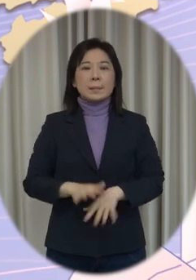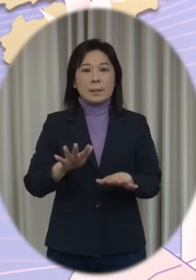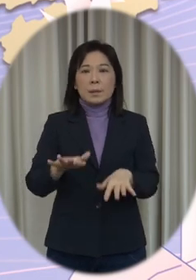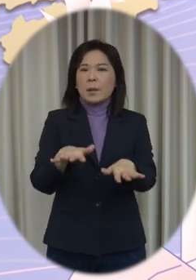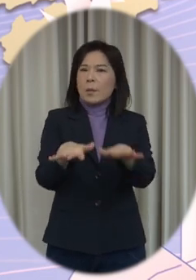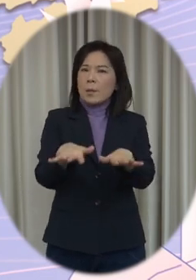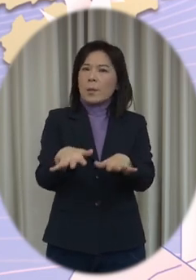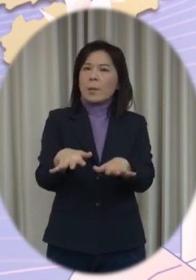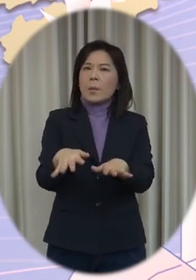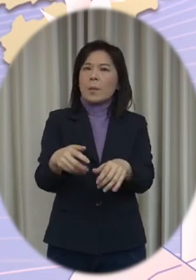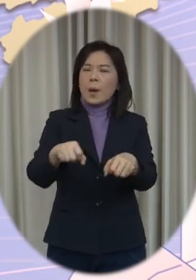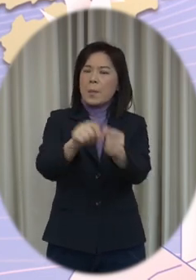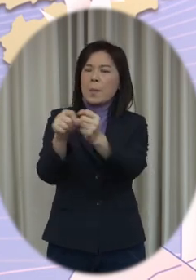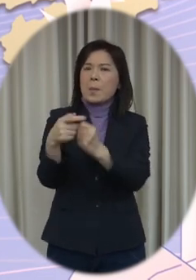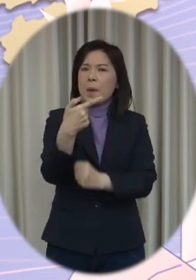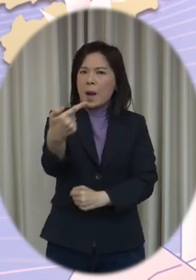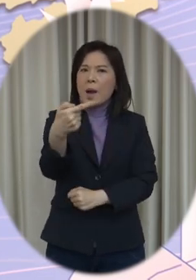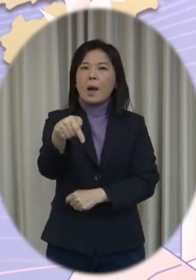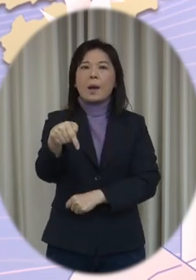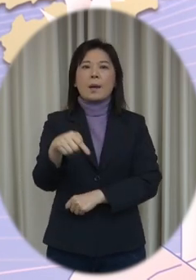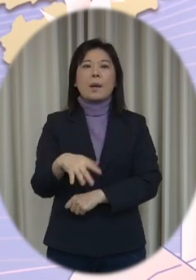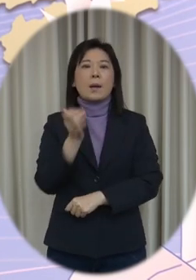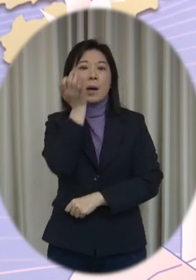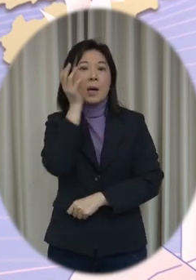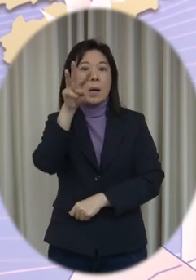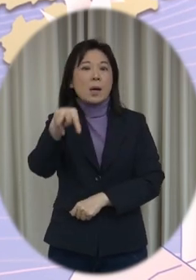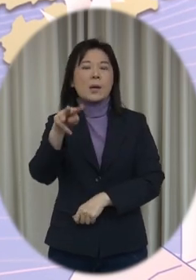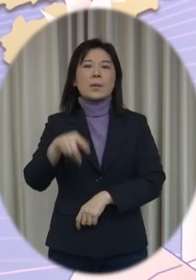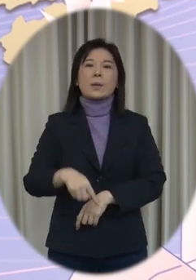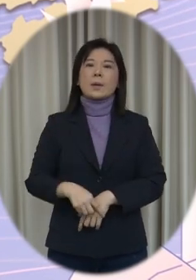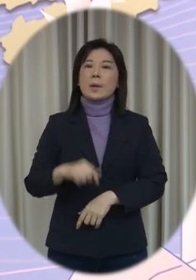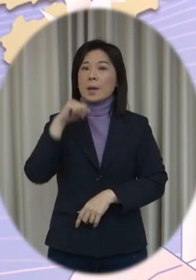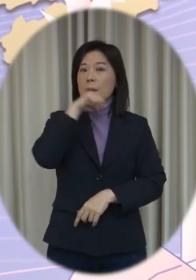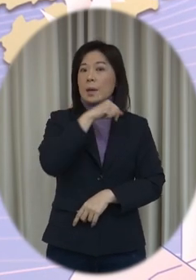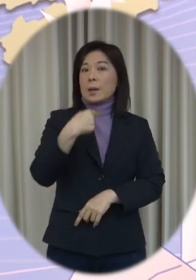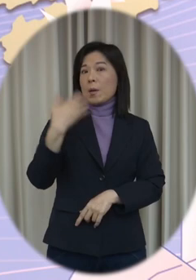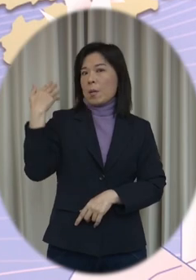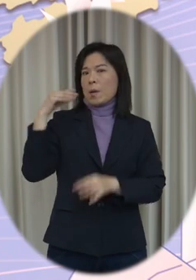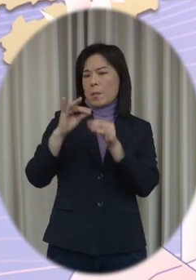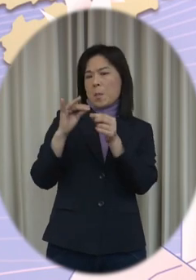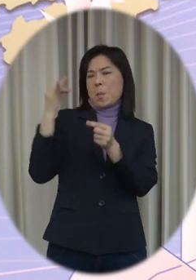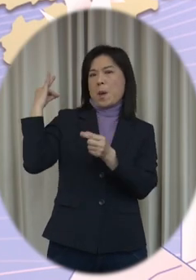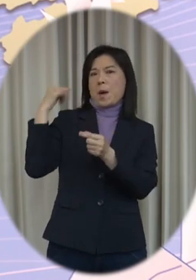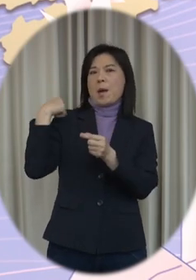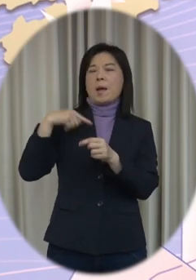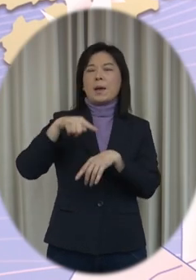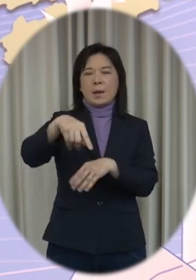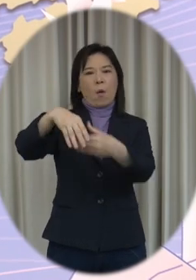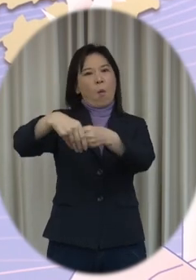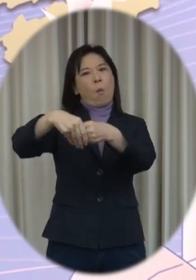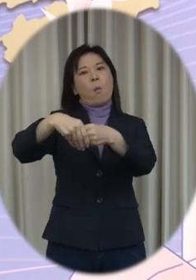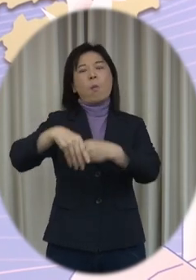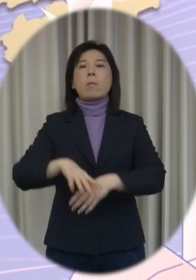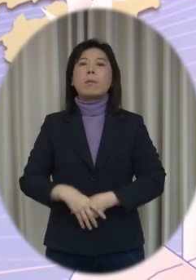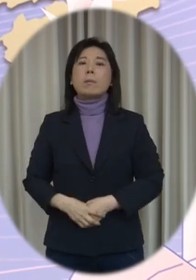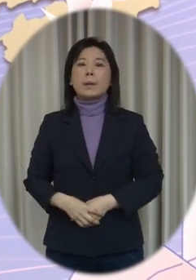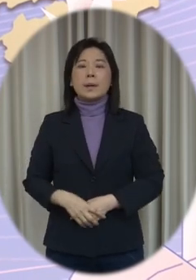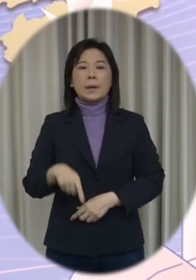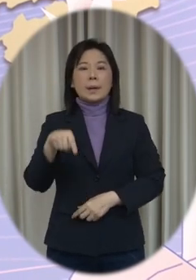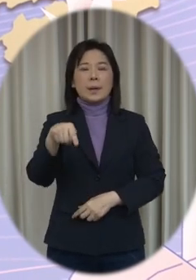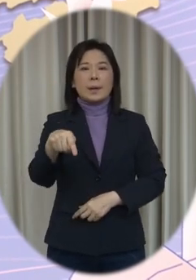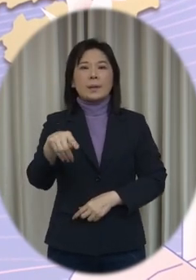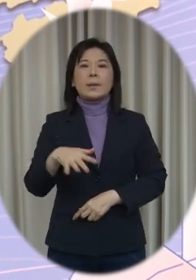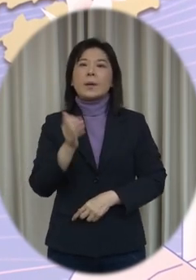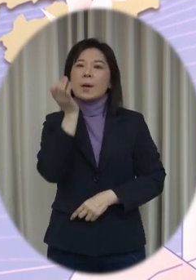受创最严重的石川县，和台湾早在百年之前就结下不解之缘。出身石